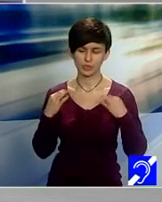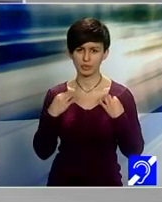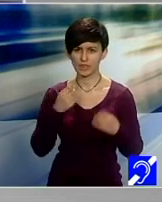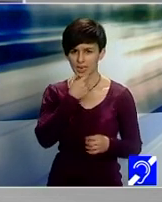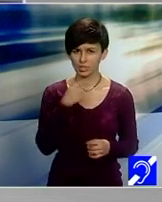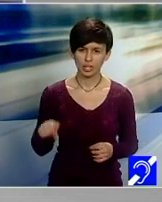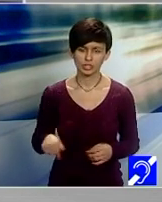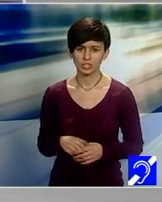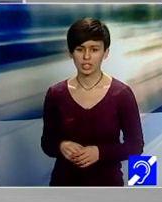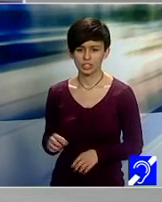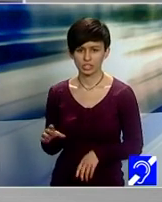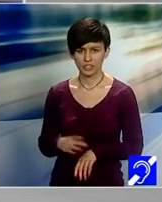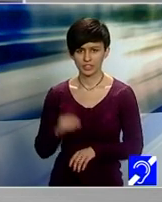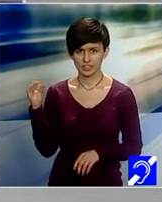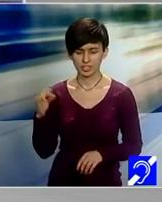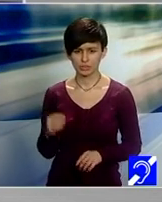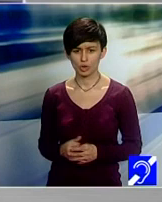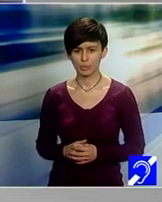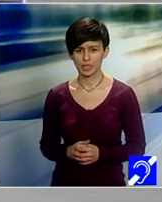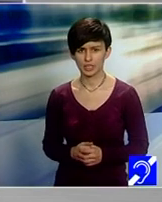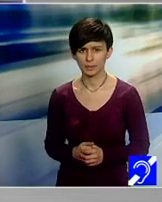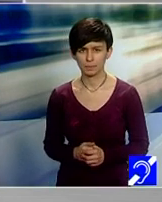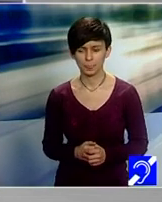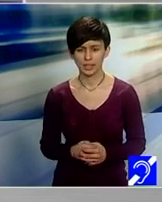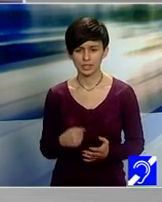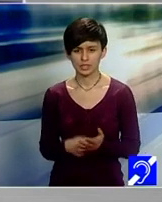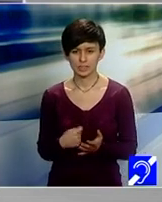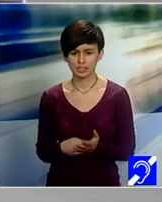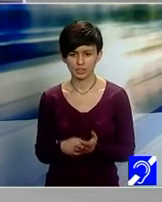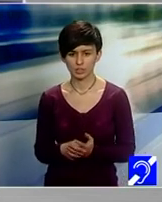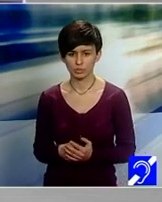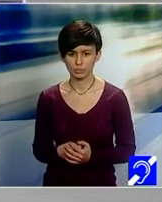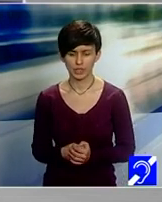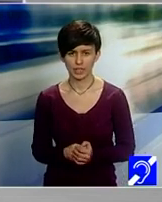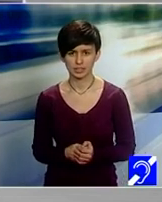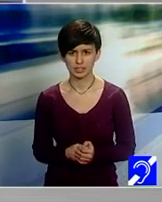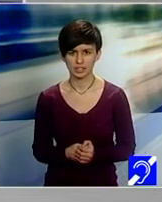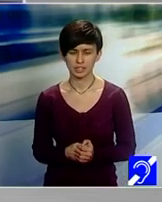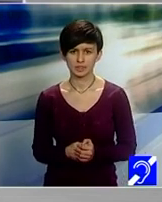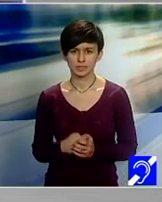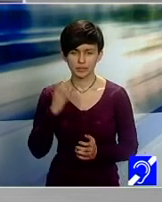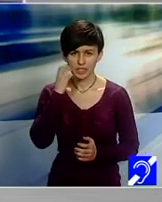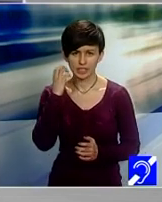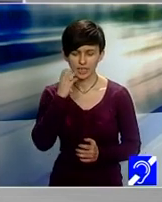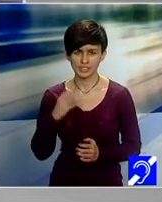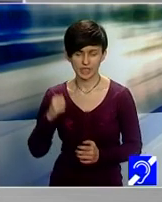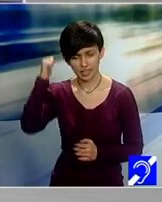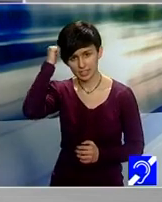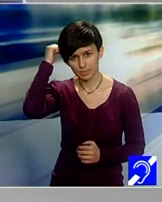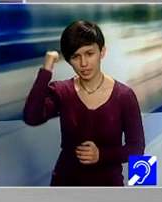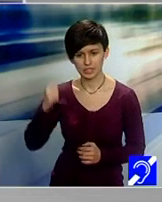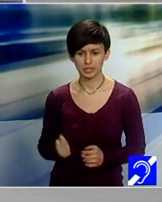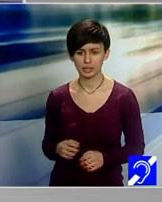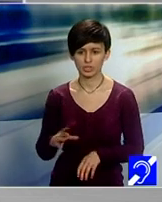să descoperiți, vă invităm să cumpărați de la țăranii de la piețele volante, pentru că o să descoperiți o diversitate foarte mare